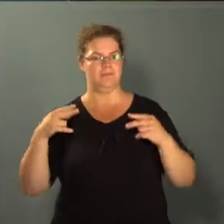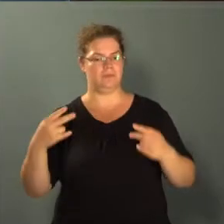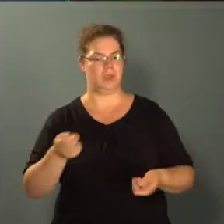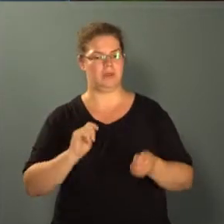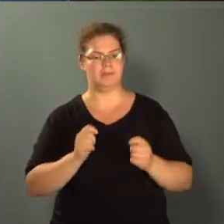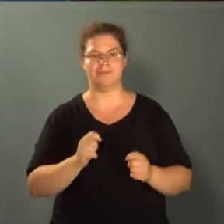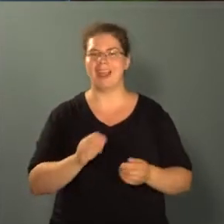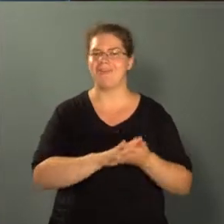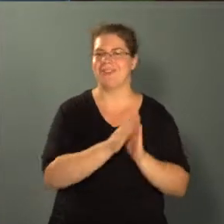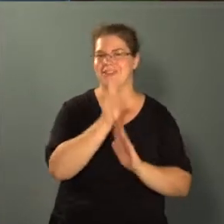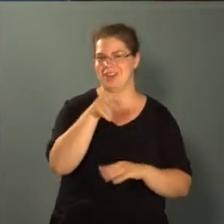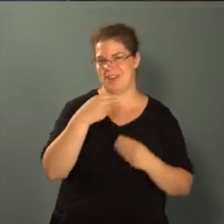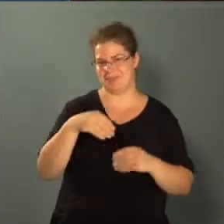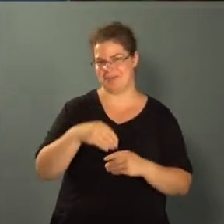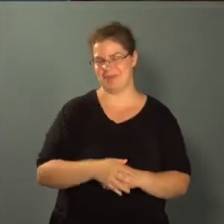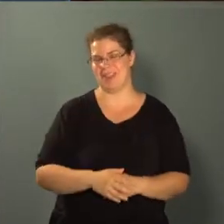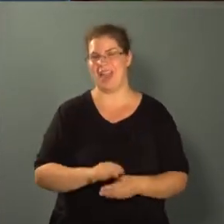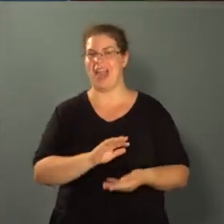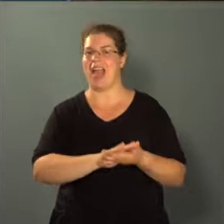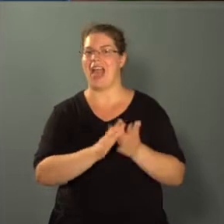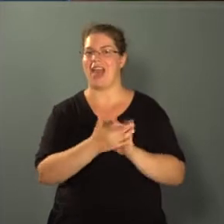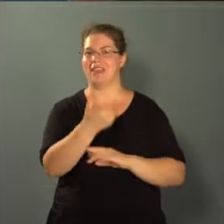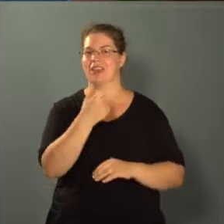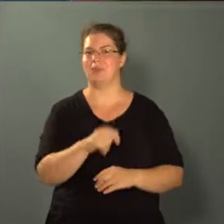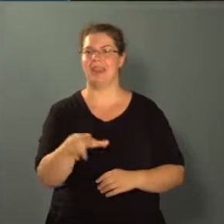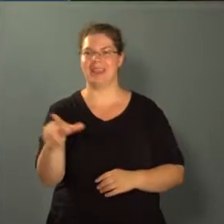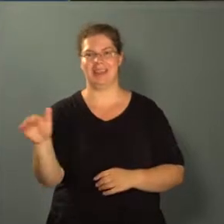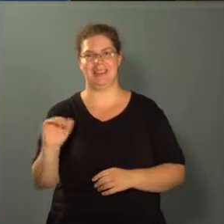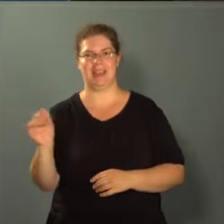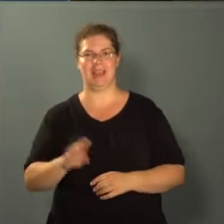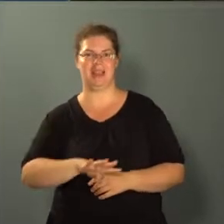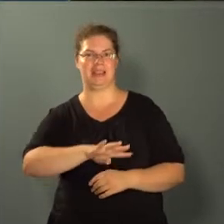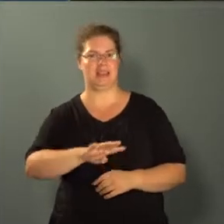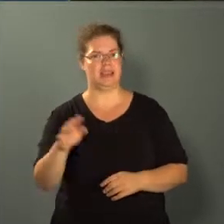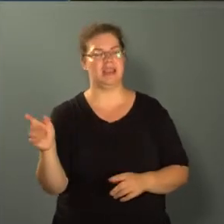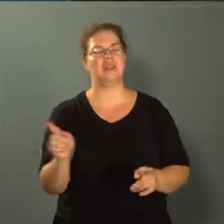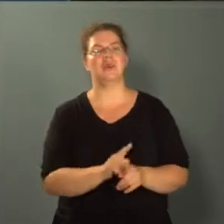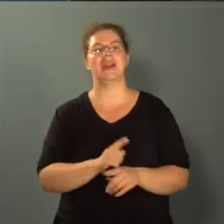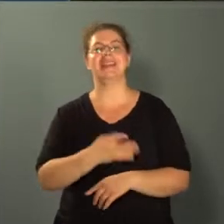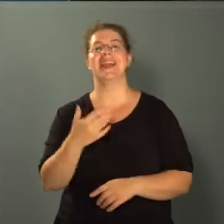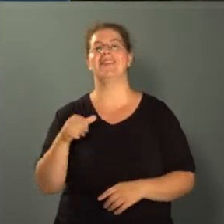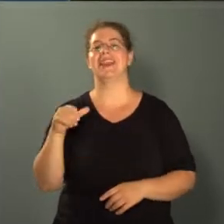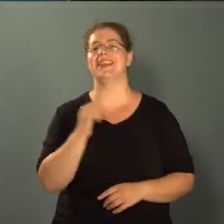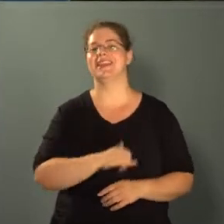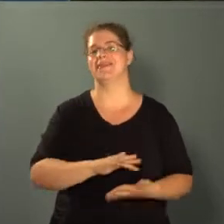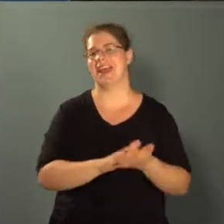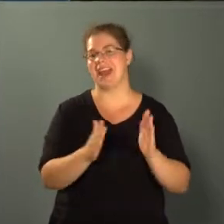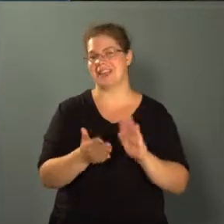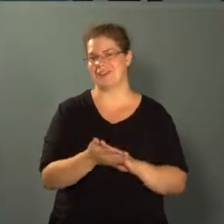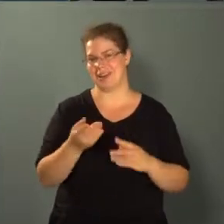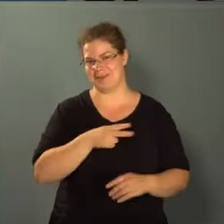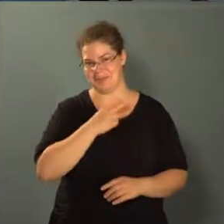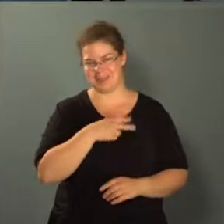a feleségéről kezdett el beszélni. A házaspár 2 gyerekkel, 4 unokával és 41 évnyi házassággal